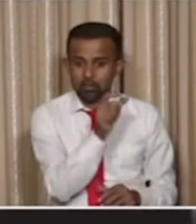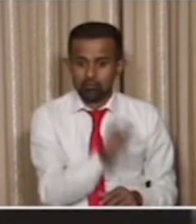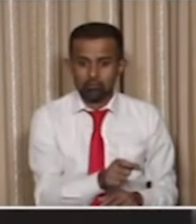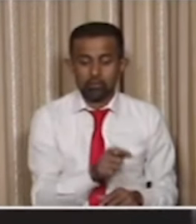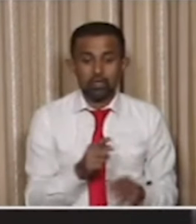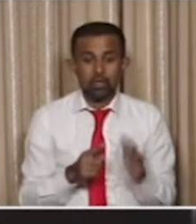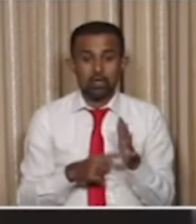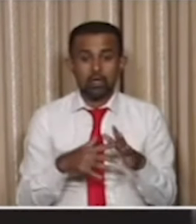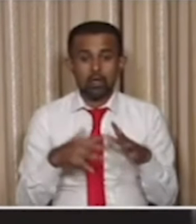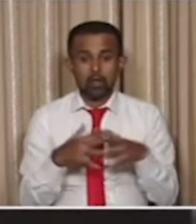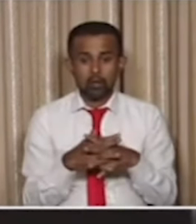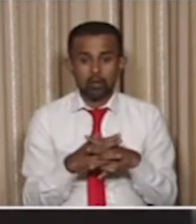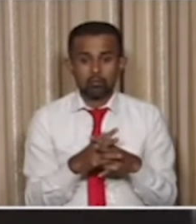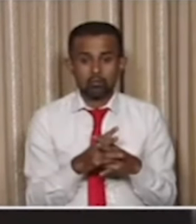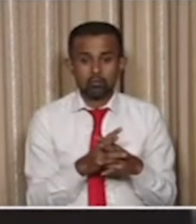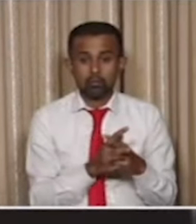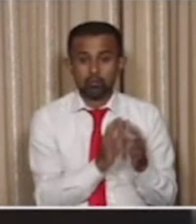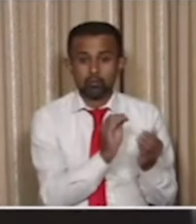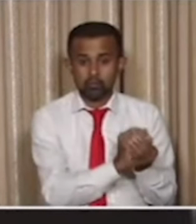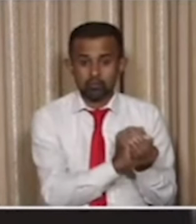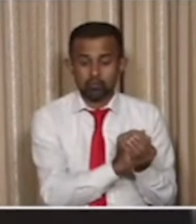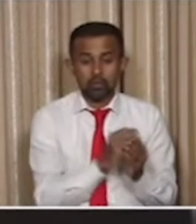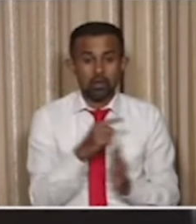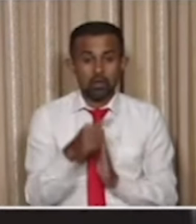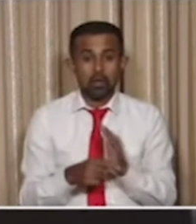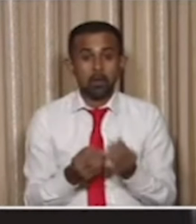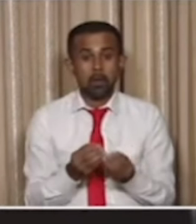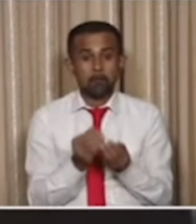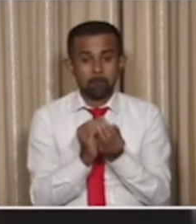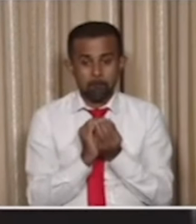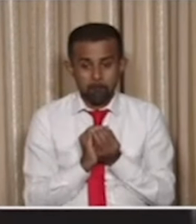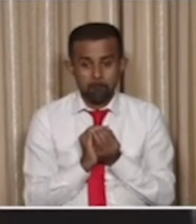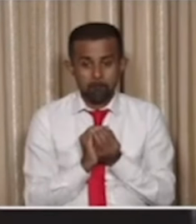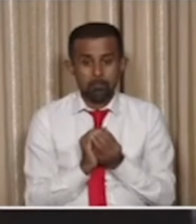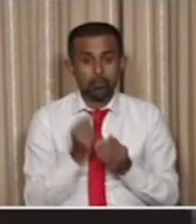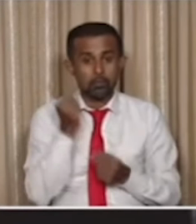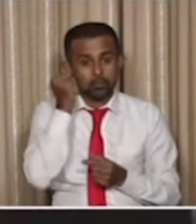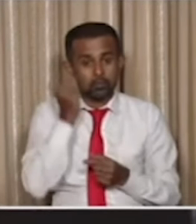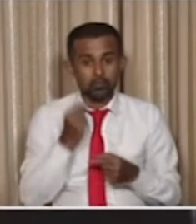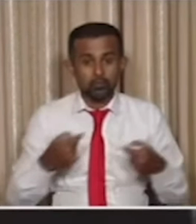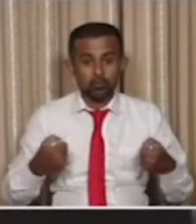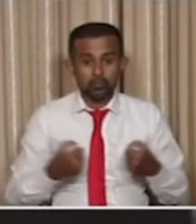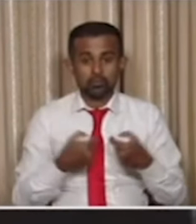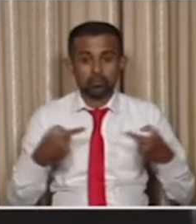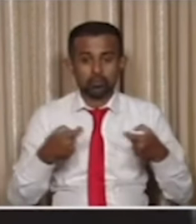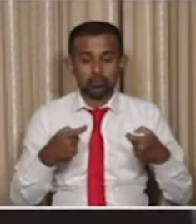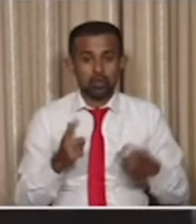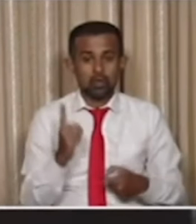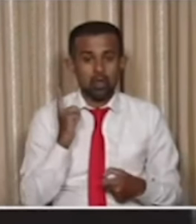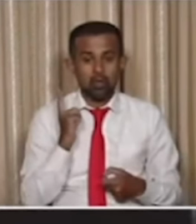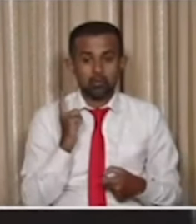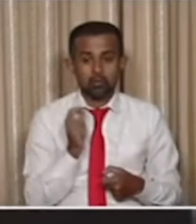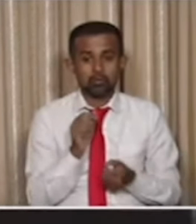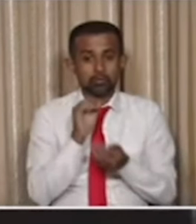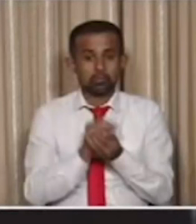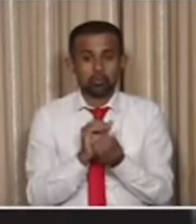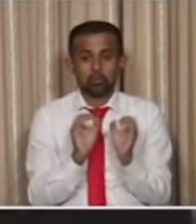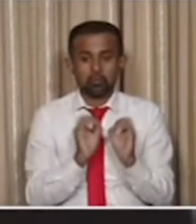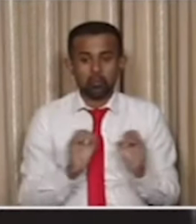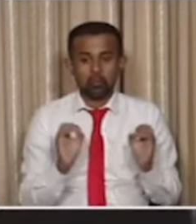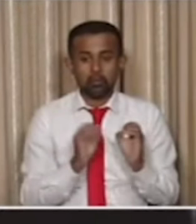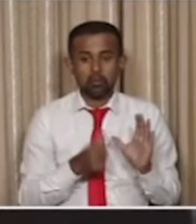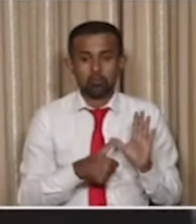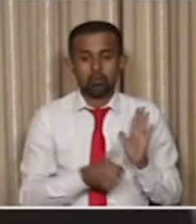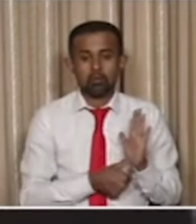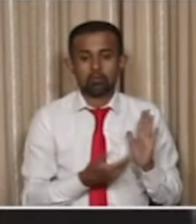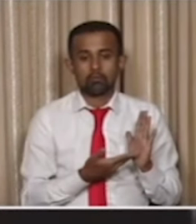නීතියෙන් ලබා දීලා තියෙන ආවරණයවත් රට බේරගන්න ත්‍රස්තවාදීන් සමග සටන් කර රණවිරුවාට අහිමි කරන්නයි මේ පනතෙන්